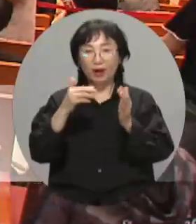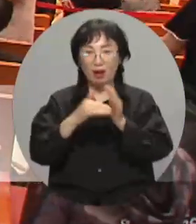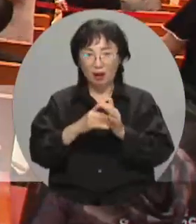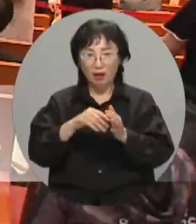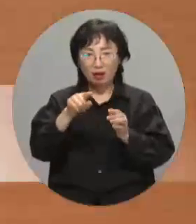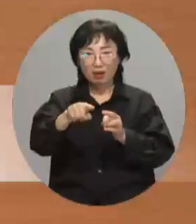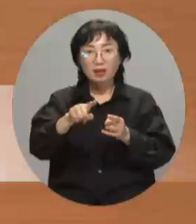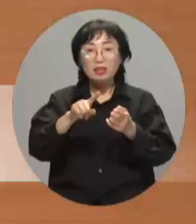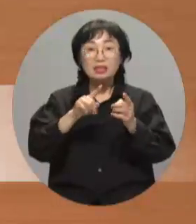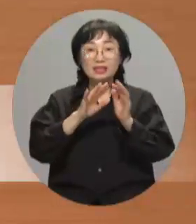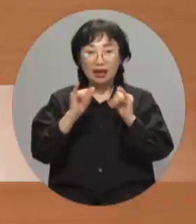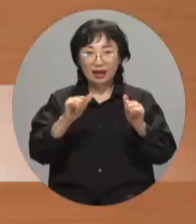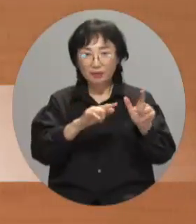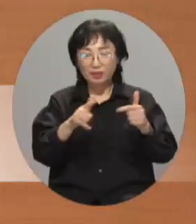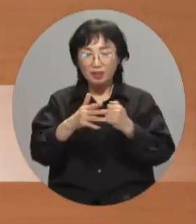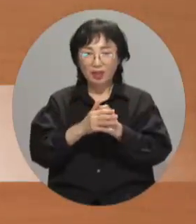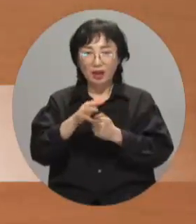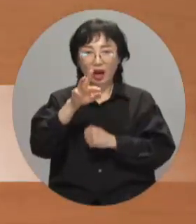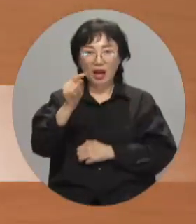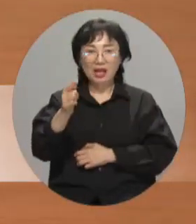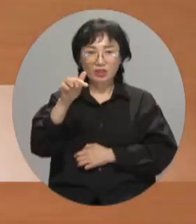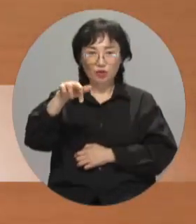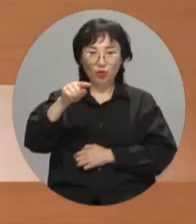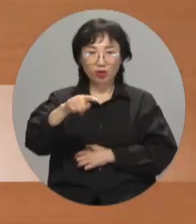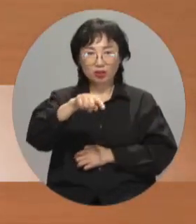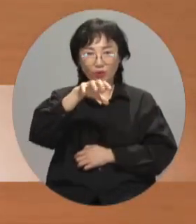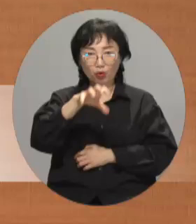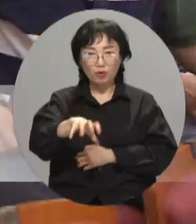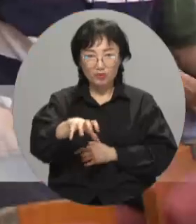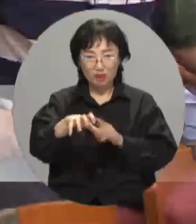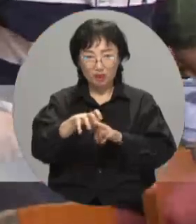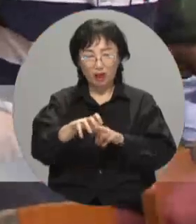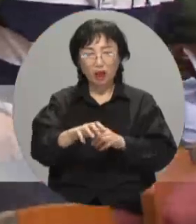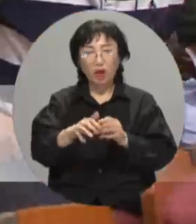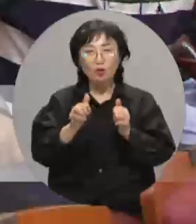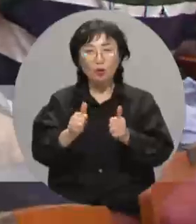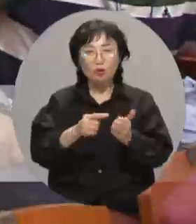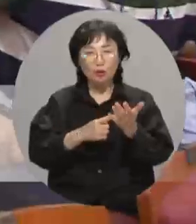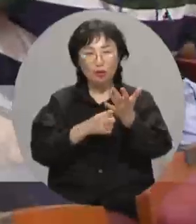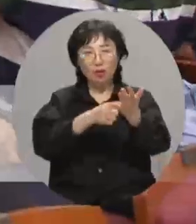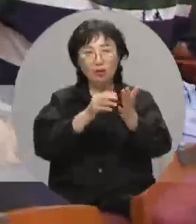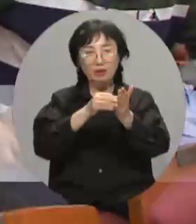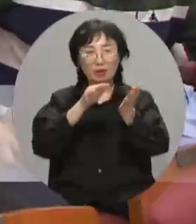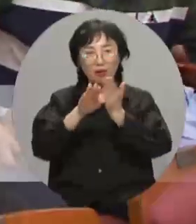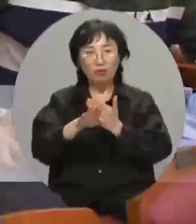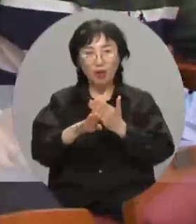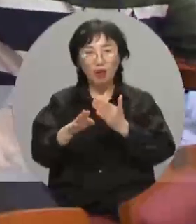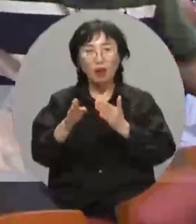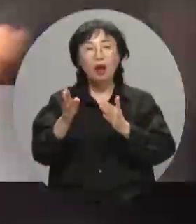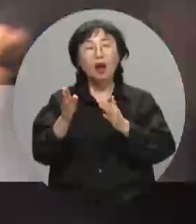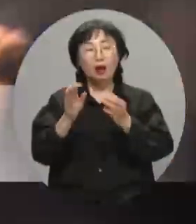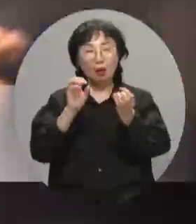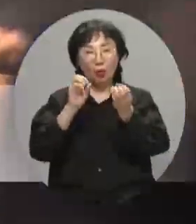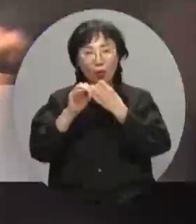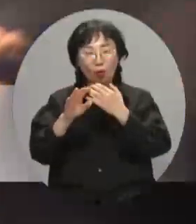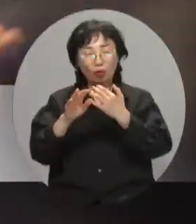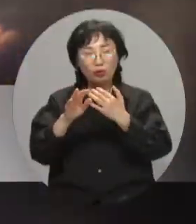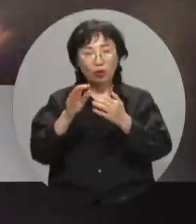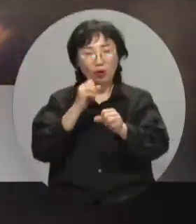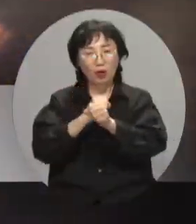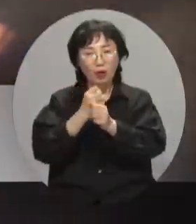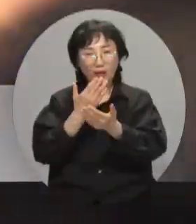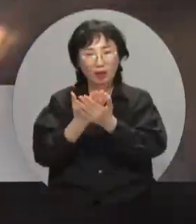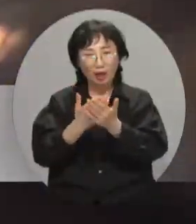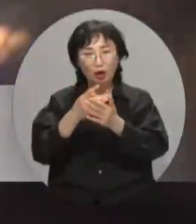한국수력원자력은 한평군민이 지난달 한수원을 상대로 제기한 가처분 소송 결과가 나온 이후에 공청회를 진행해달라는 부안군의